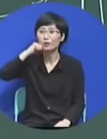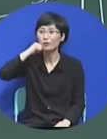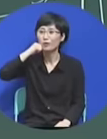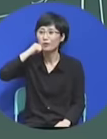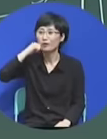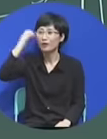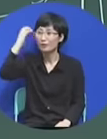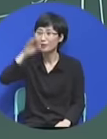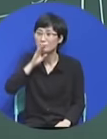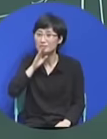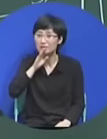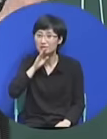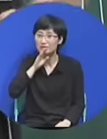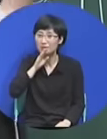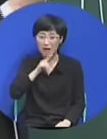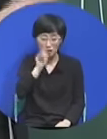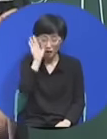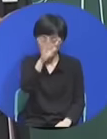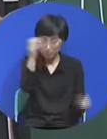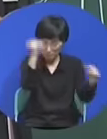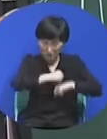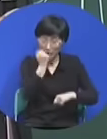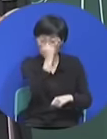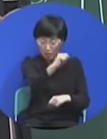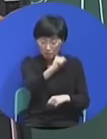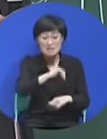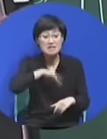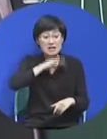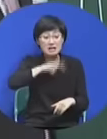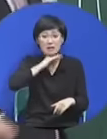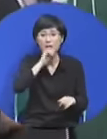기다리십시오. 아멘. 이런 건 못하거든요.